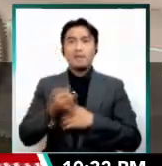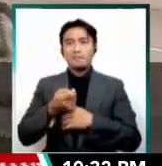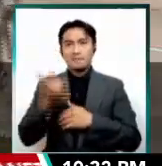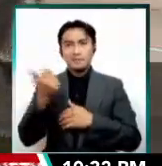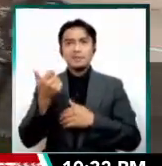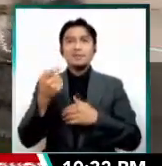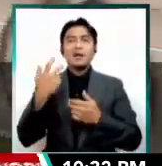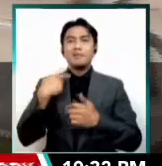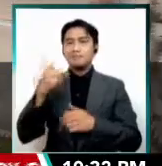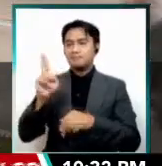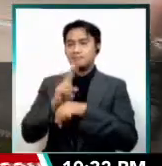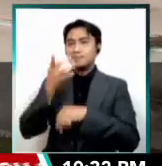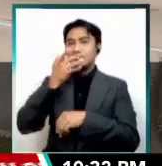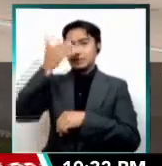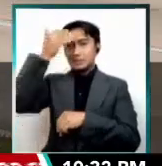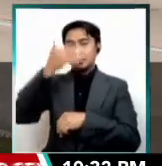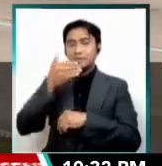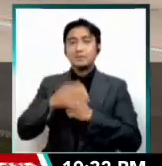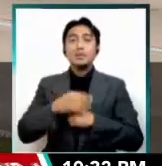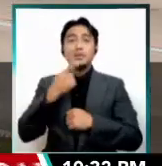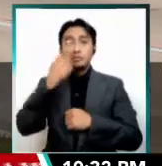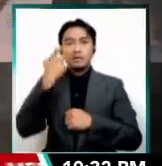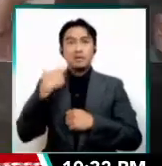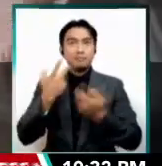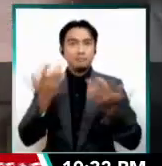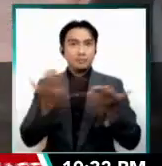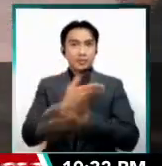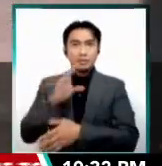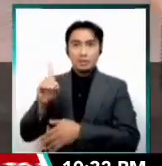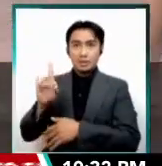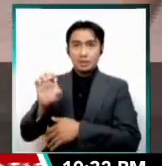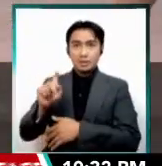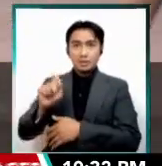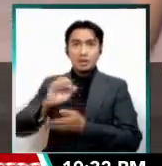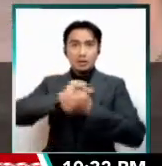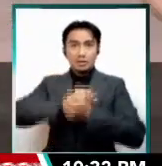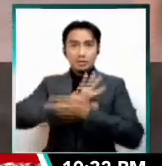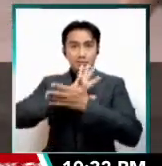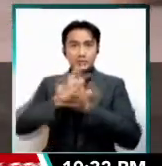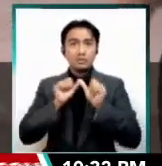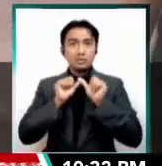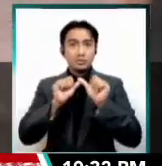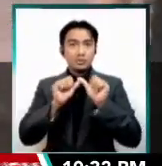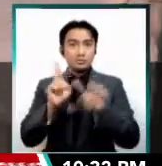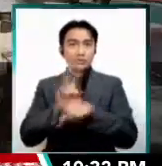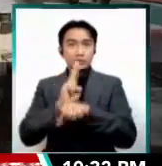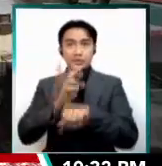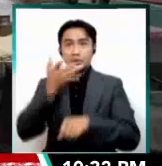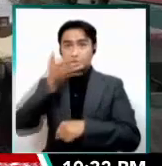shield. Pero dahil sa Delta variant, ipinatuloy pa rin nila ang pagsusuot nito.